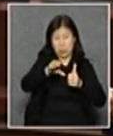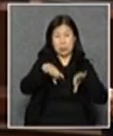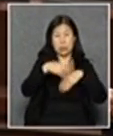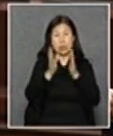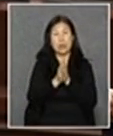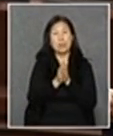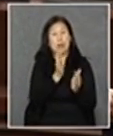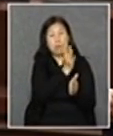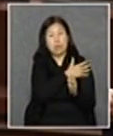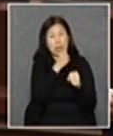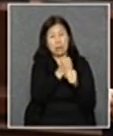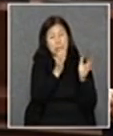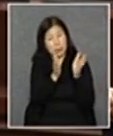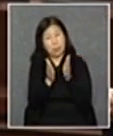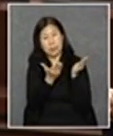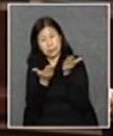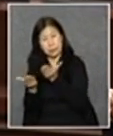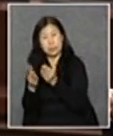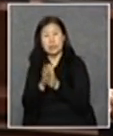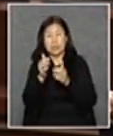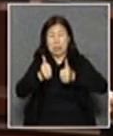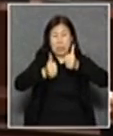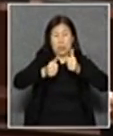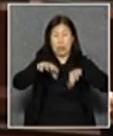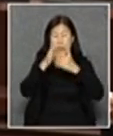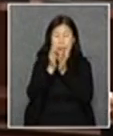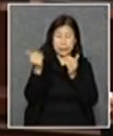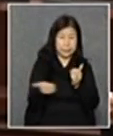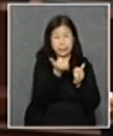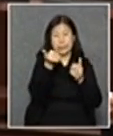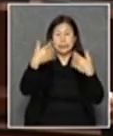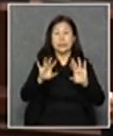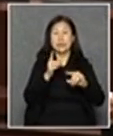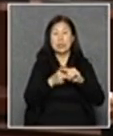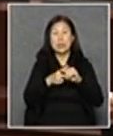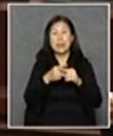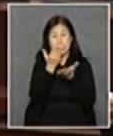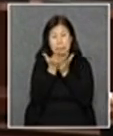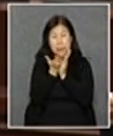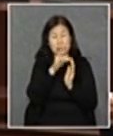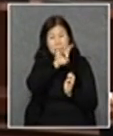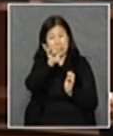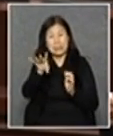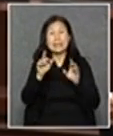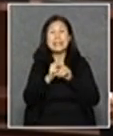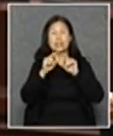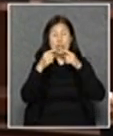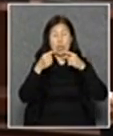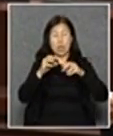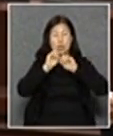之誼，比賽事能夠順利地進行，充分地利用好這次宣傳香港的機